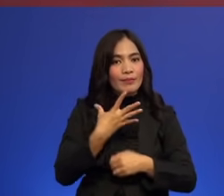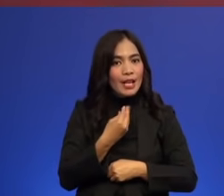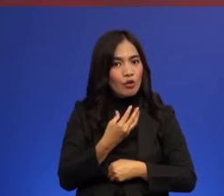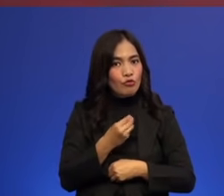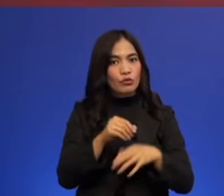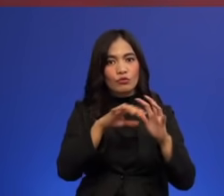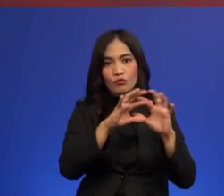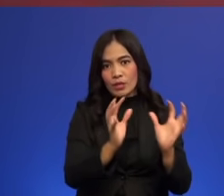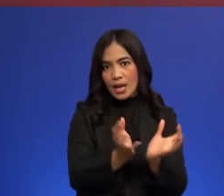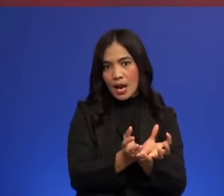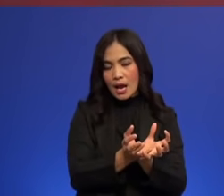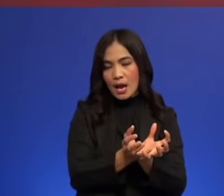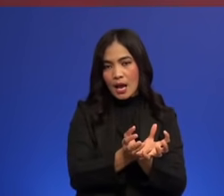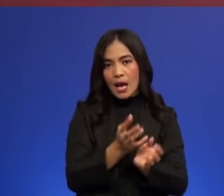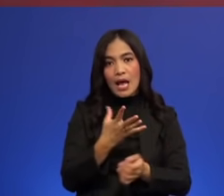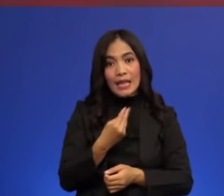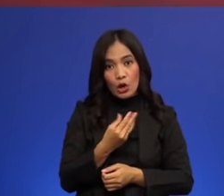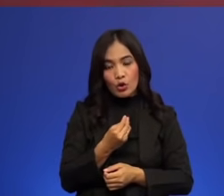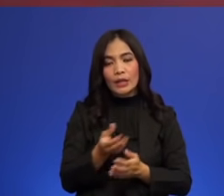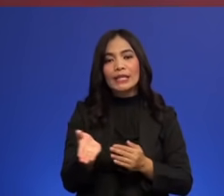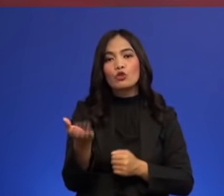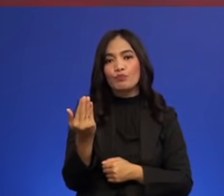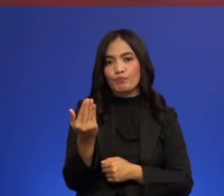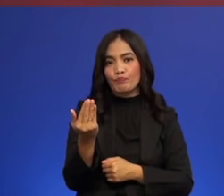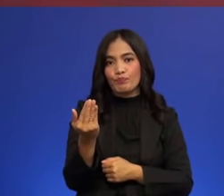Kecemasan dunia, kekhawatiran hidup.